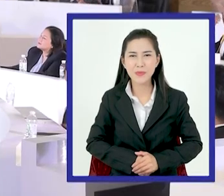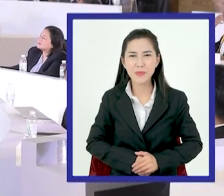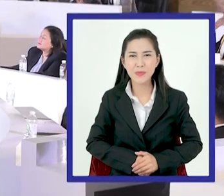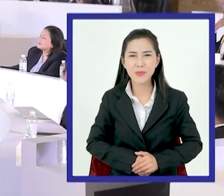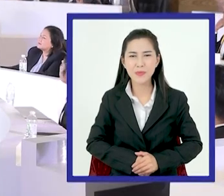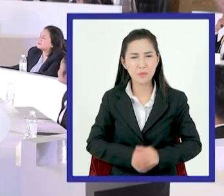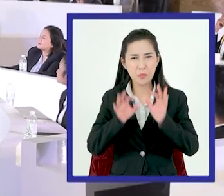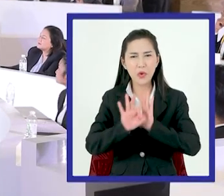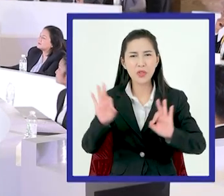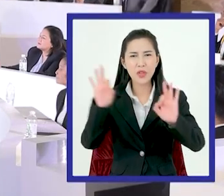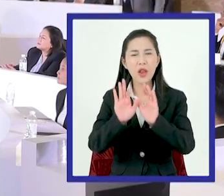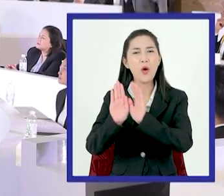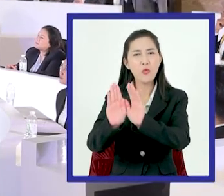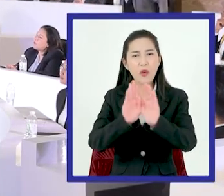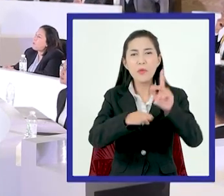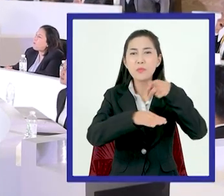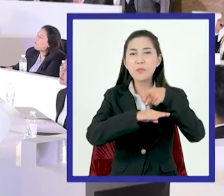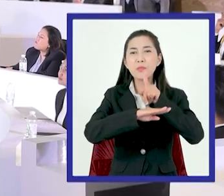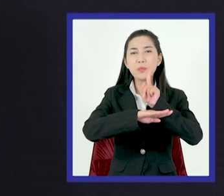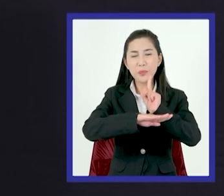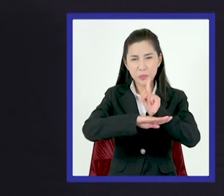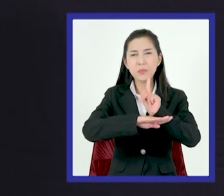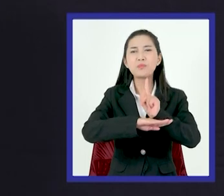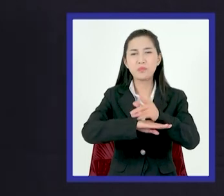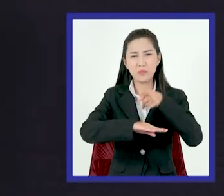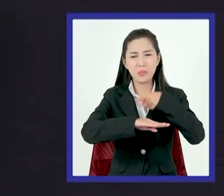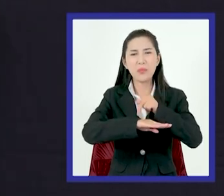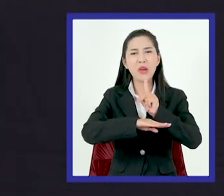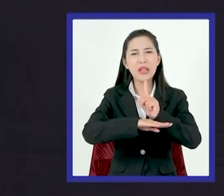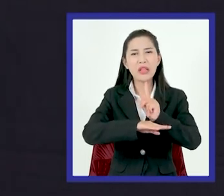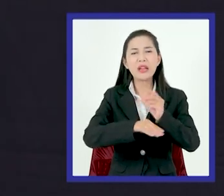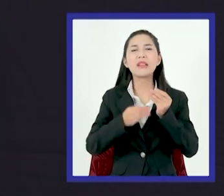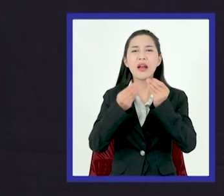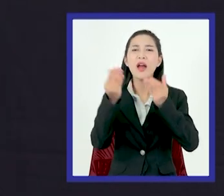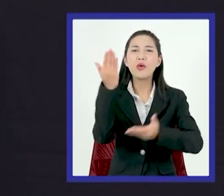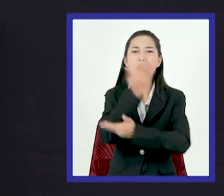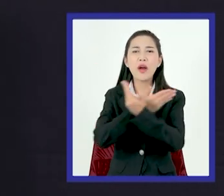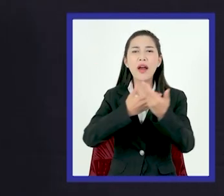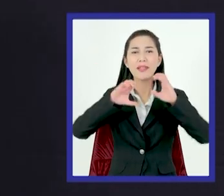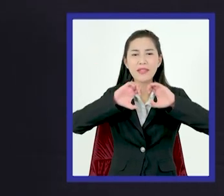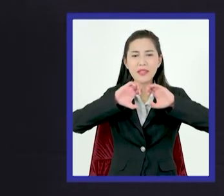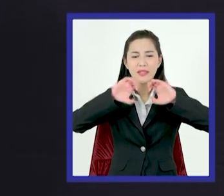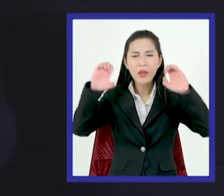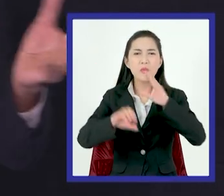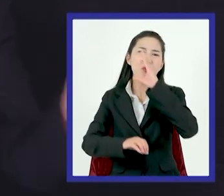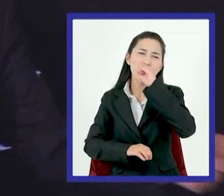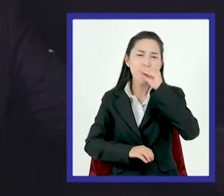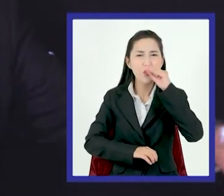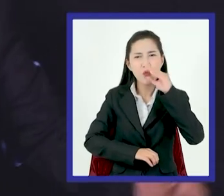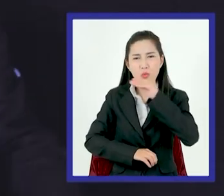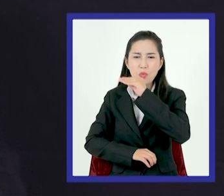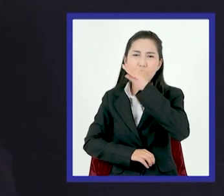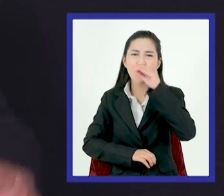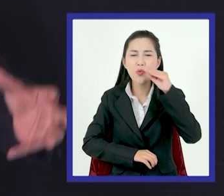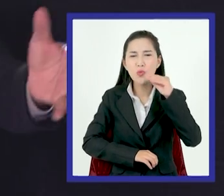เพราะฉะนั้นเนี่ยอยากจะฝากท่านประธานหน่อยว่าท่านประธานอย่าไปให้โอกาสพวกรัฐแบนถึงพูดกันไปพูดกันมาอย่าง